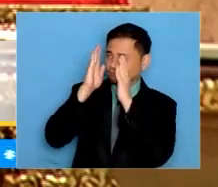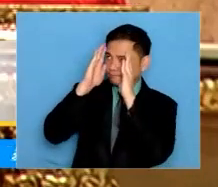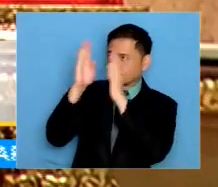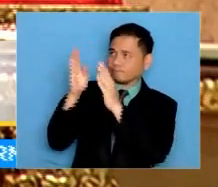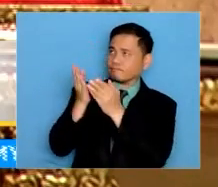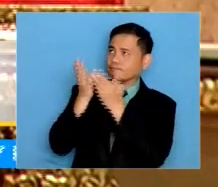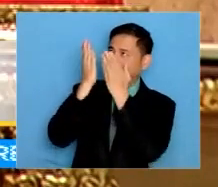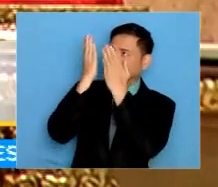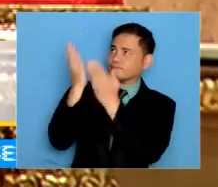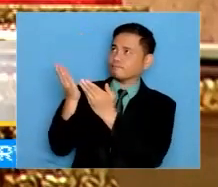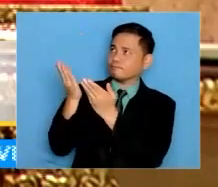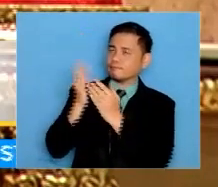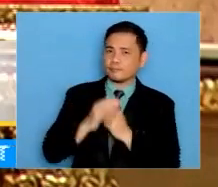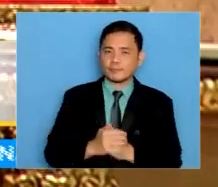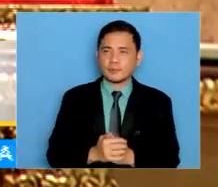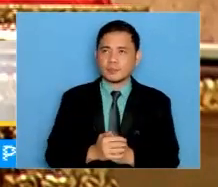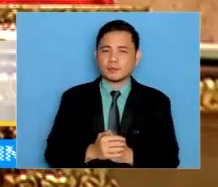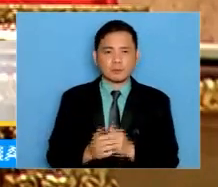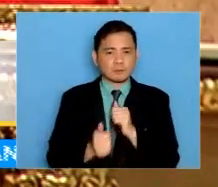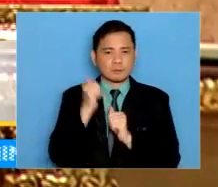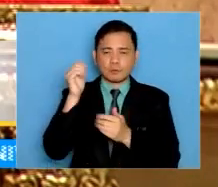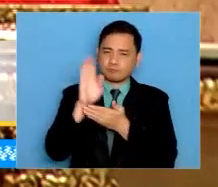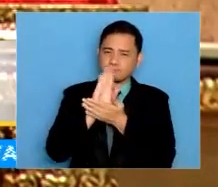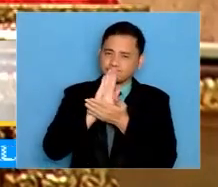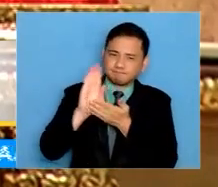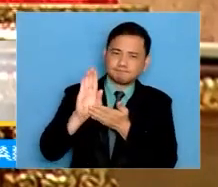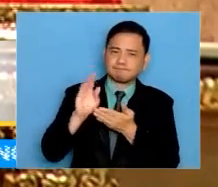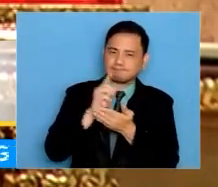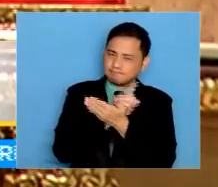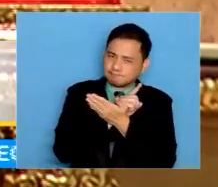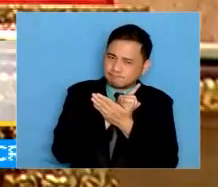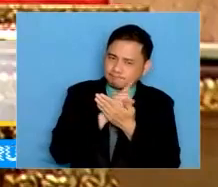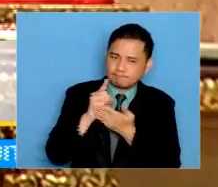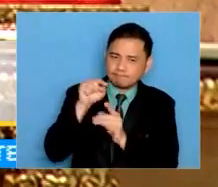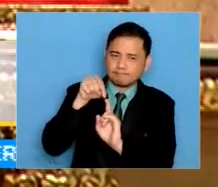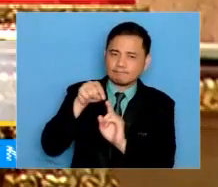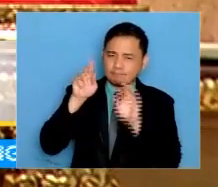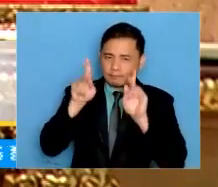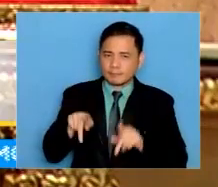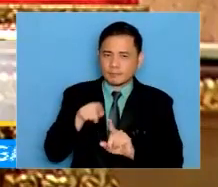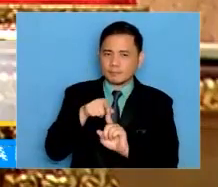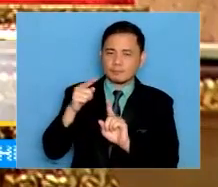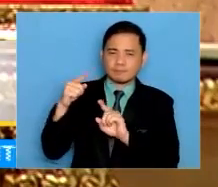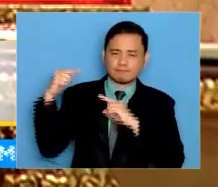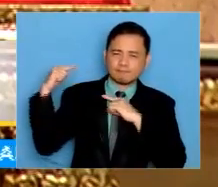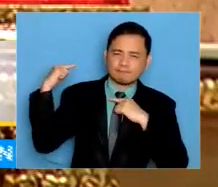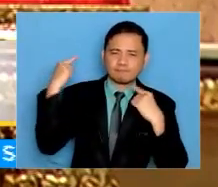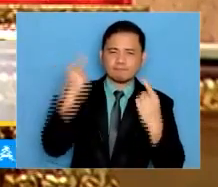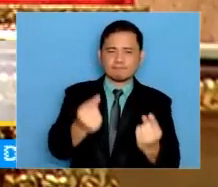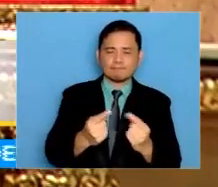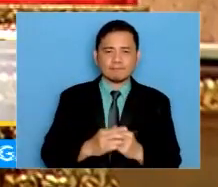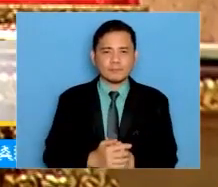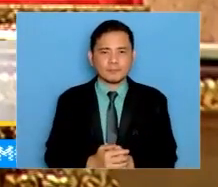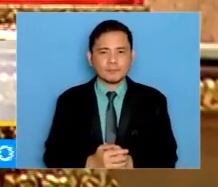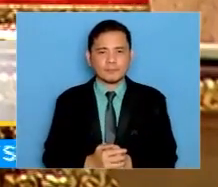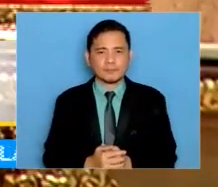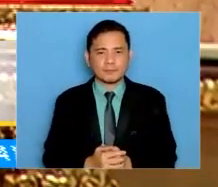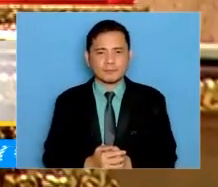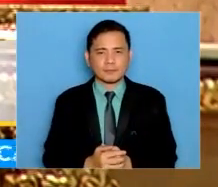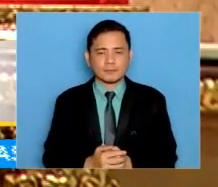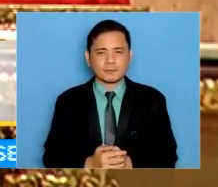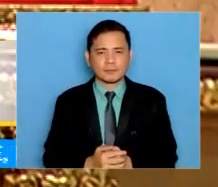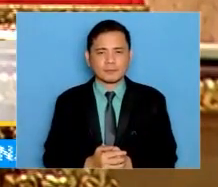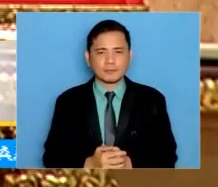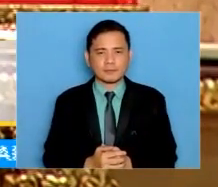pinakamahal na handog sa lahat. Kaya na lamang ang pagmamahal sa atin ng Diyos Ama